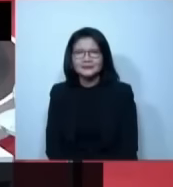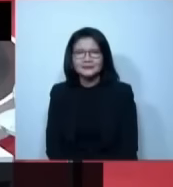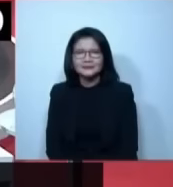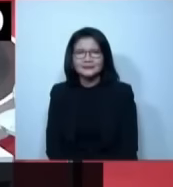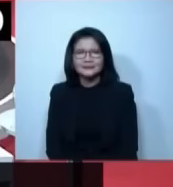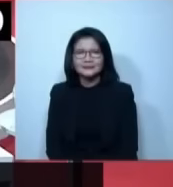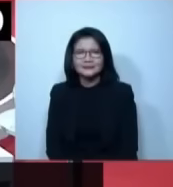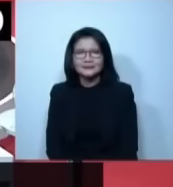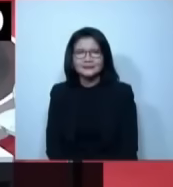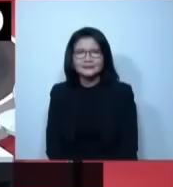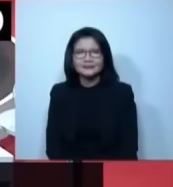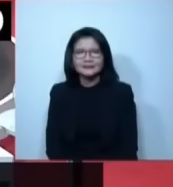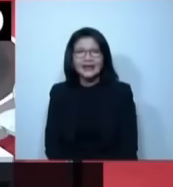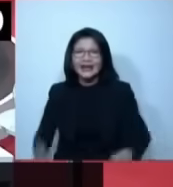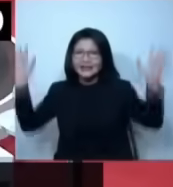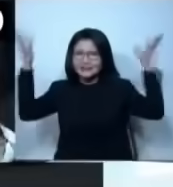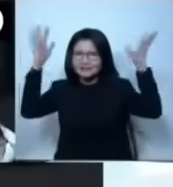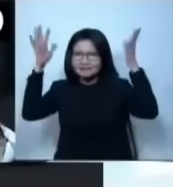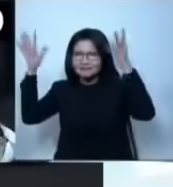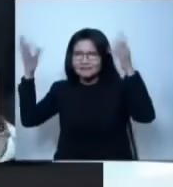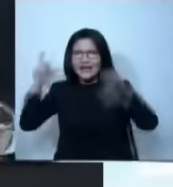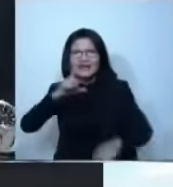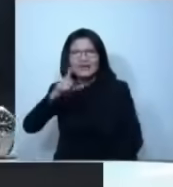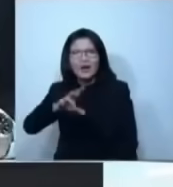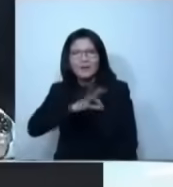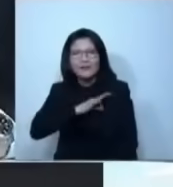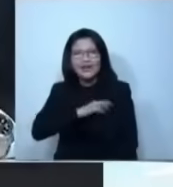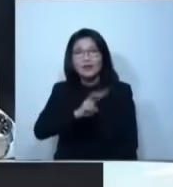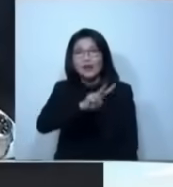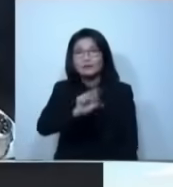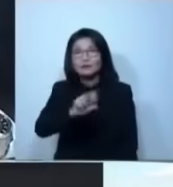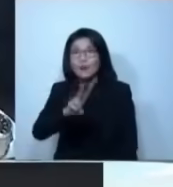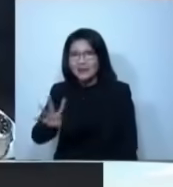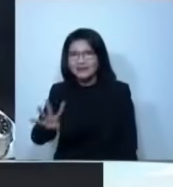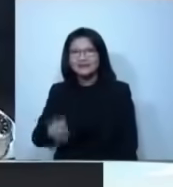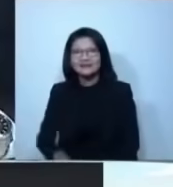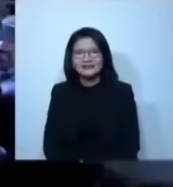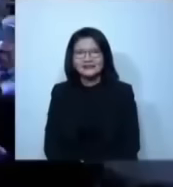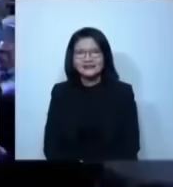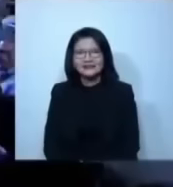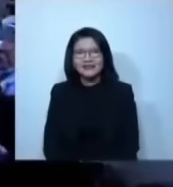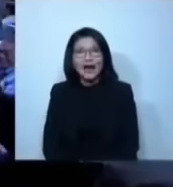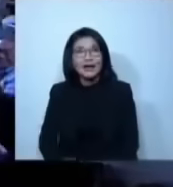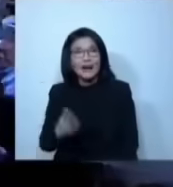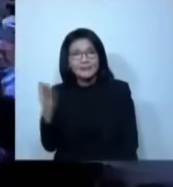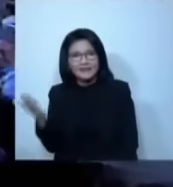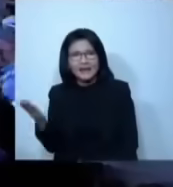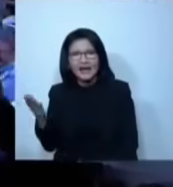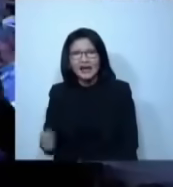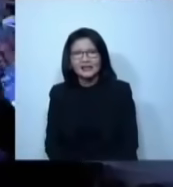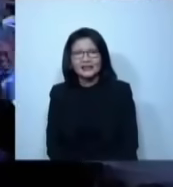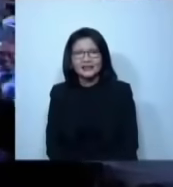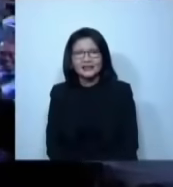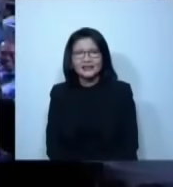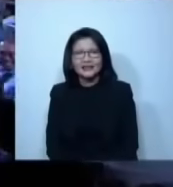kasih kas kita Berikan tepuk tangan buat calon presiden 2024 kami persilakan kepada bapak-bapak untuk kembali